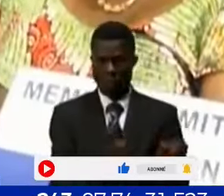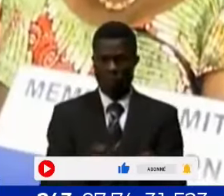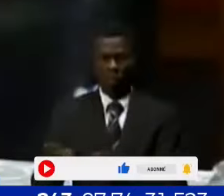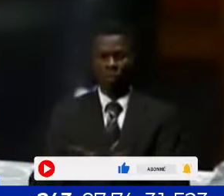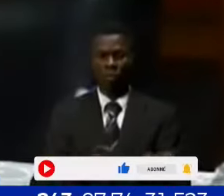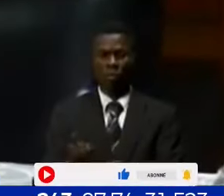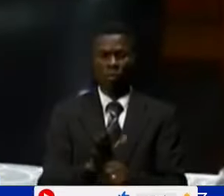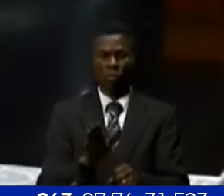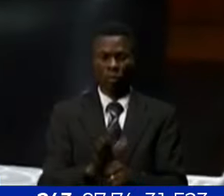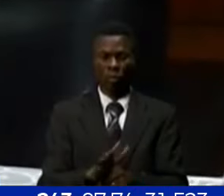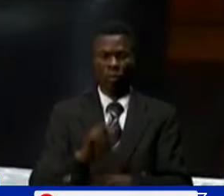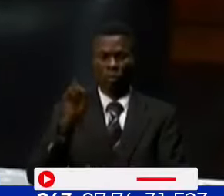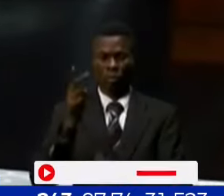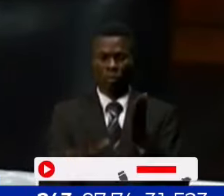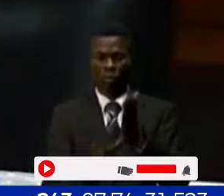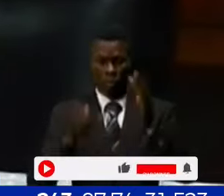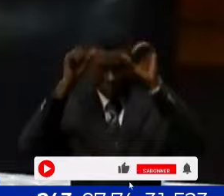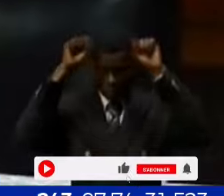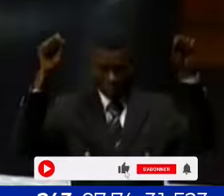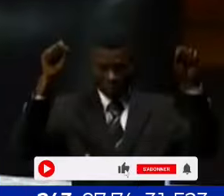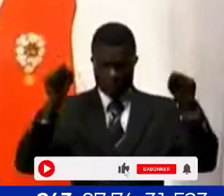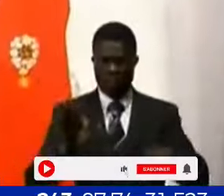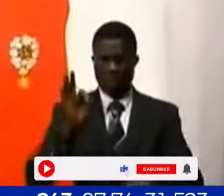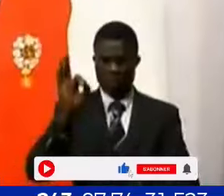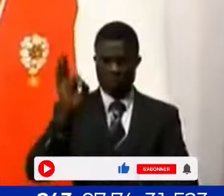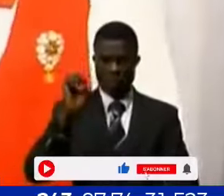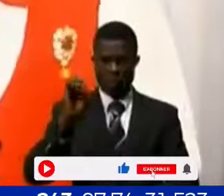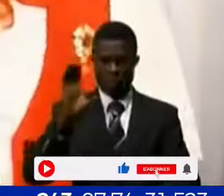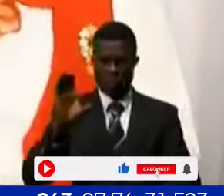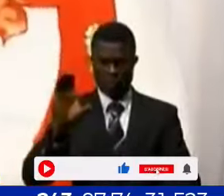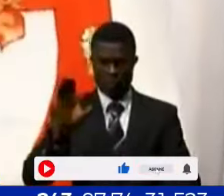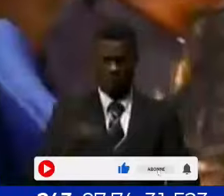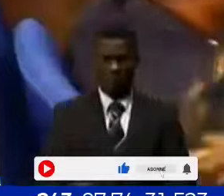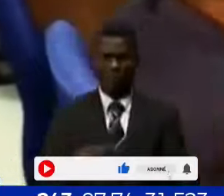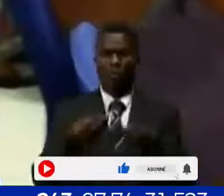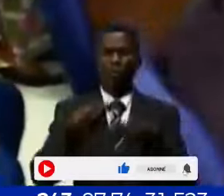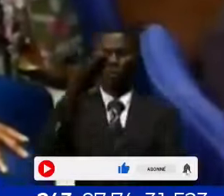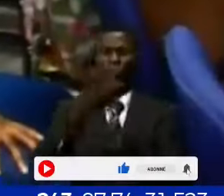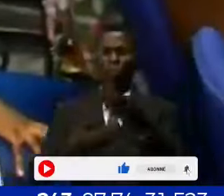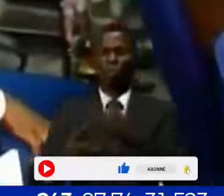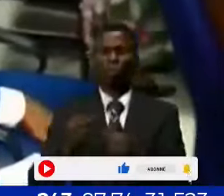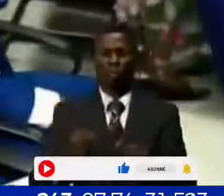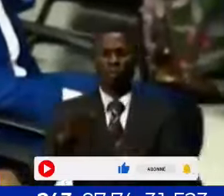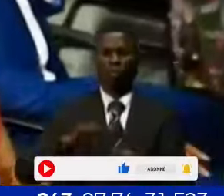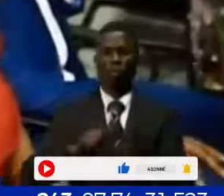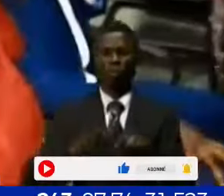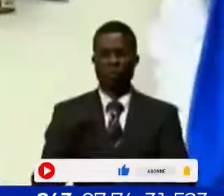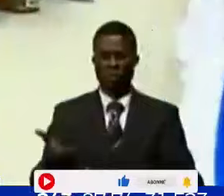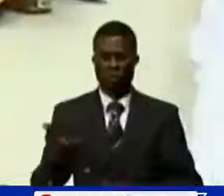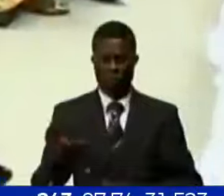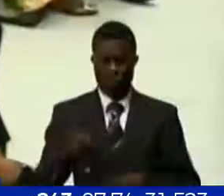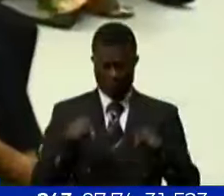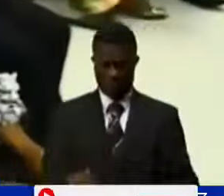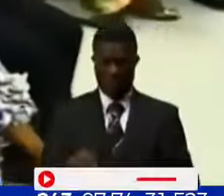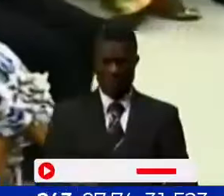Eliane Moukeni, deuxième vice-présidente de FEC, avait cédé le bâton de commandement à sa successeuse. Aujourd'hui,